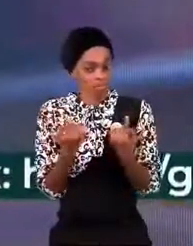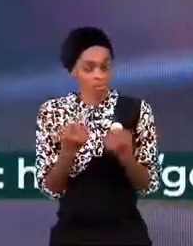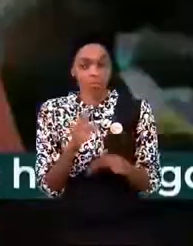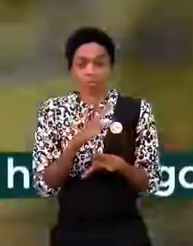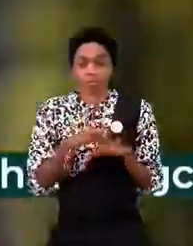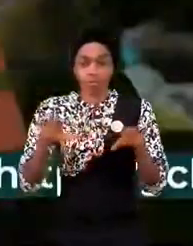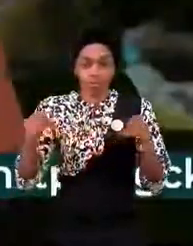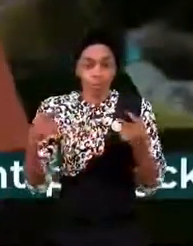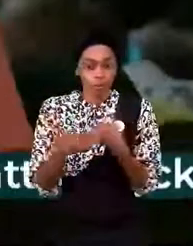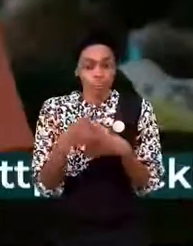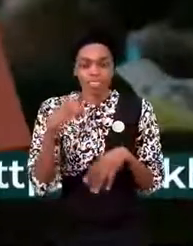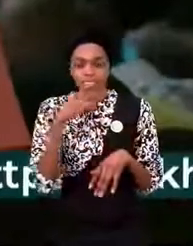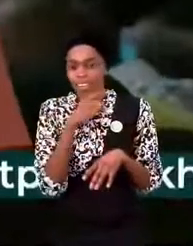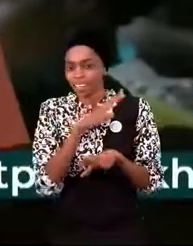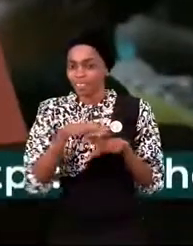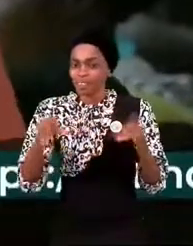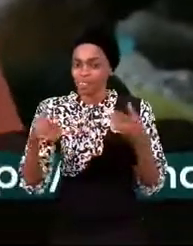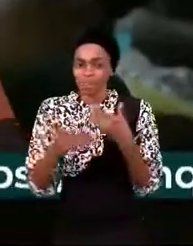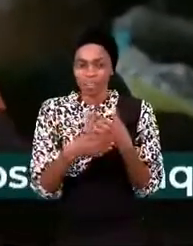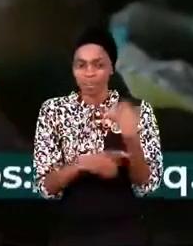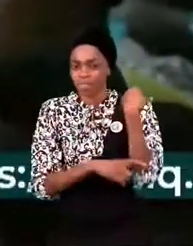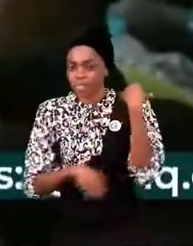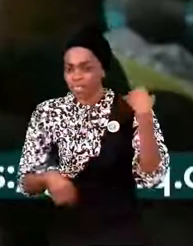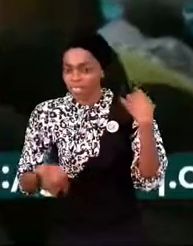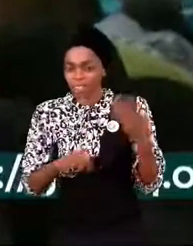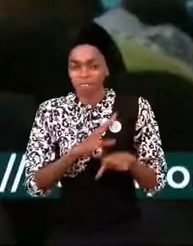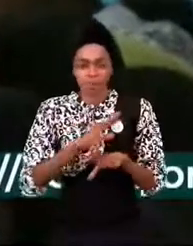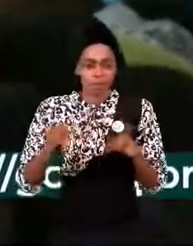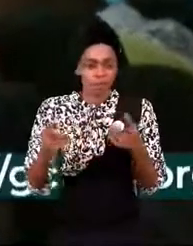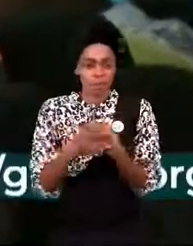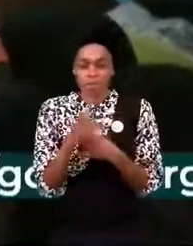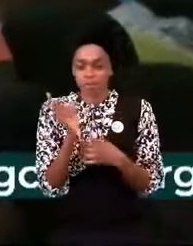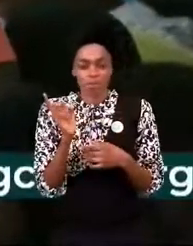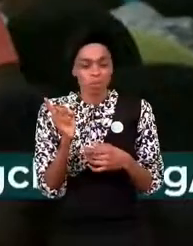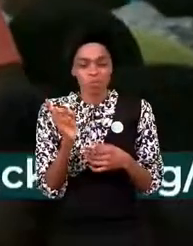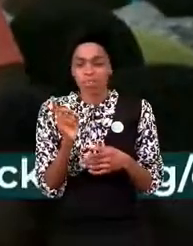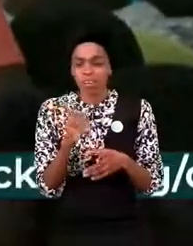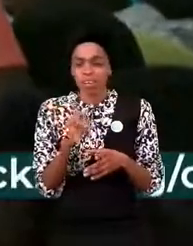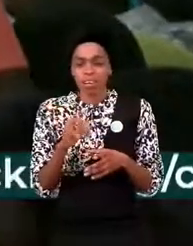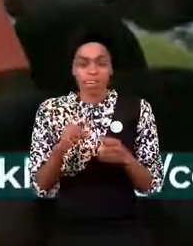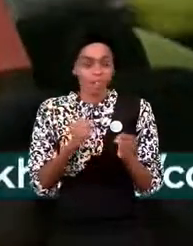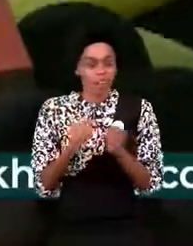moment de la prière et le Seigneur va confirmer sa parole dans notre vie au nom de Jésus.